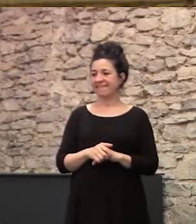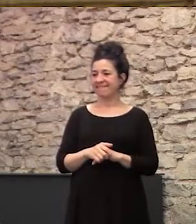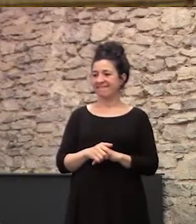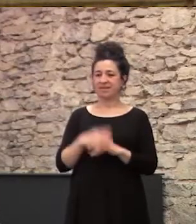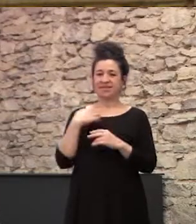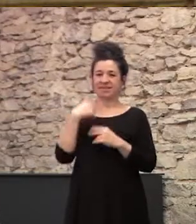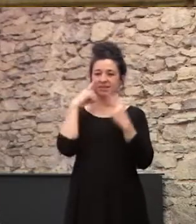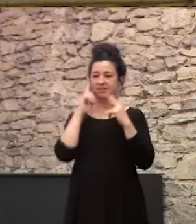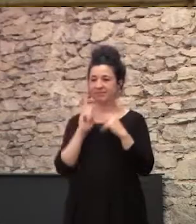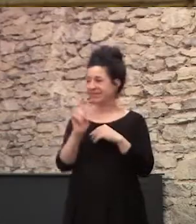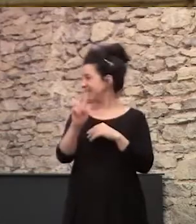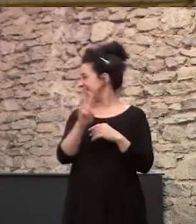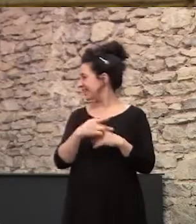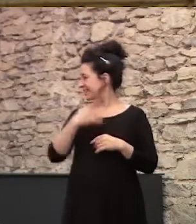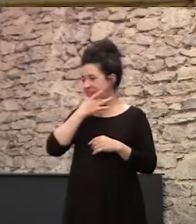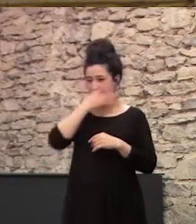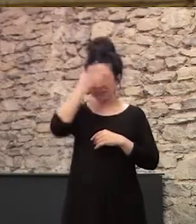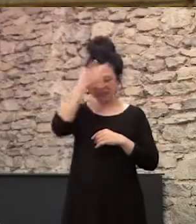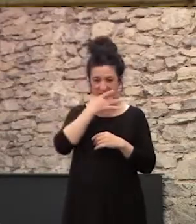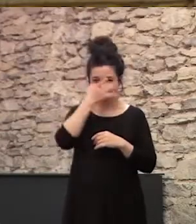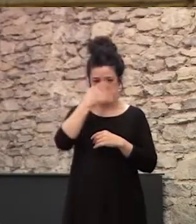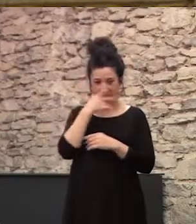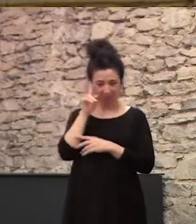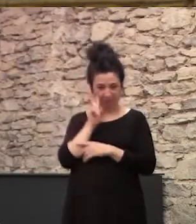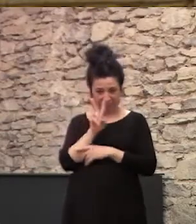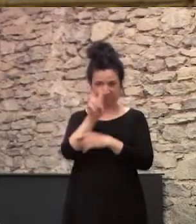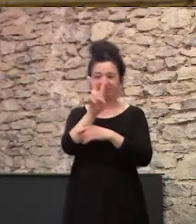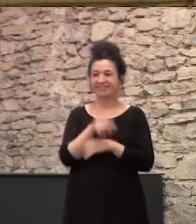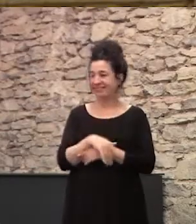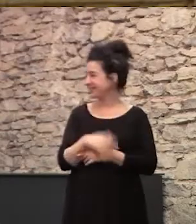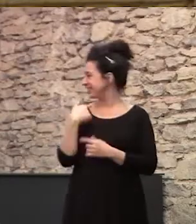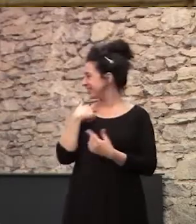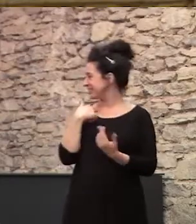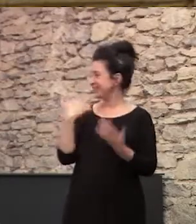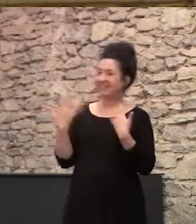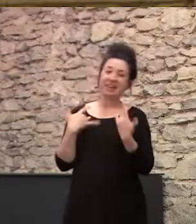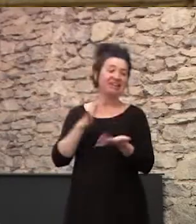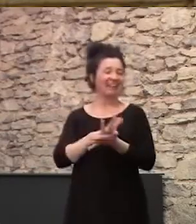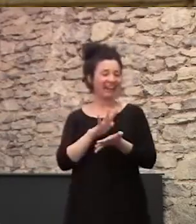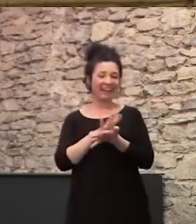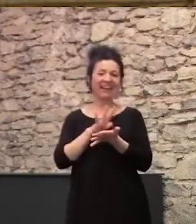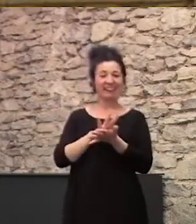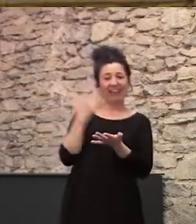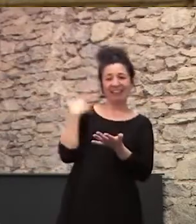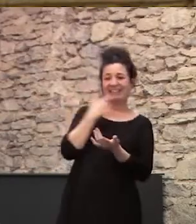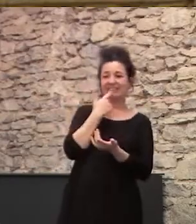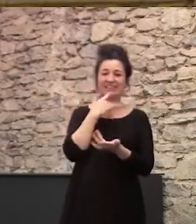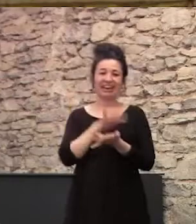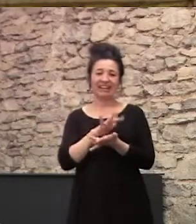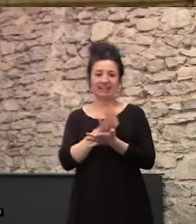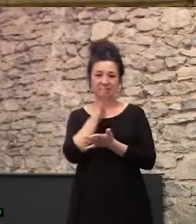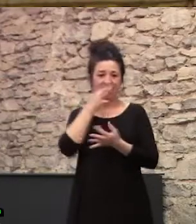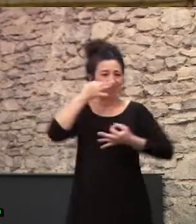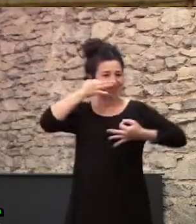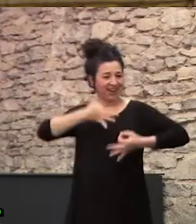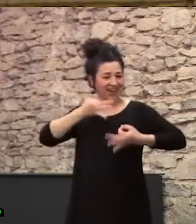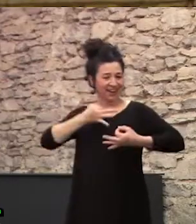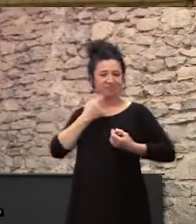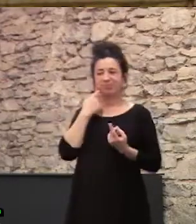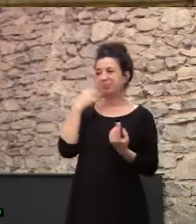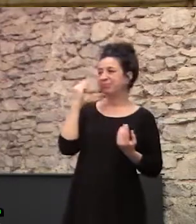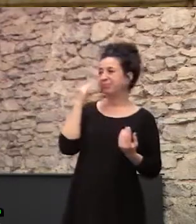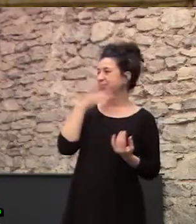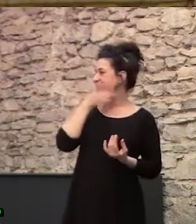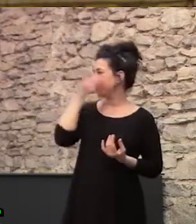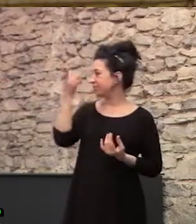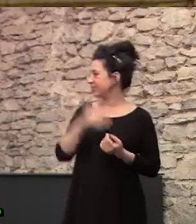Ja, bai, baina lotza baten ditu, bak, izuen. Boi, esan dut denbora guztia ez, nio, oso tranquil nao, baina gero... Bai. Ez, baina gainera